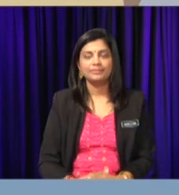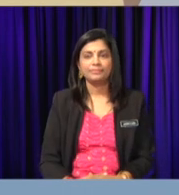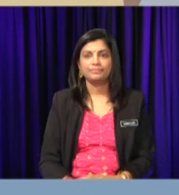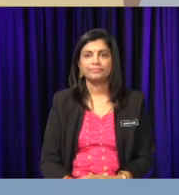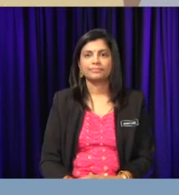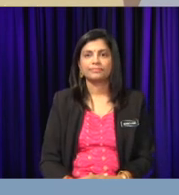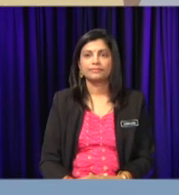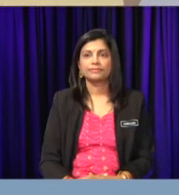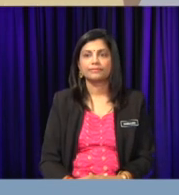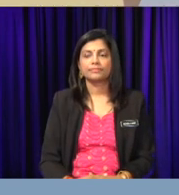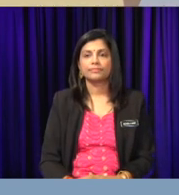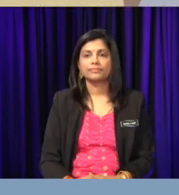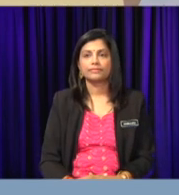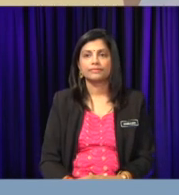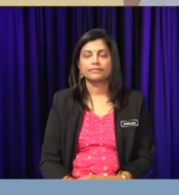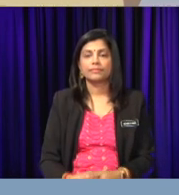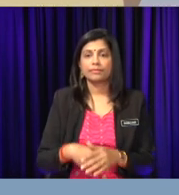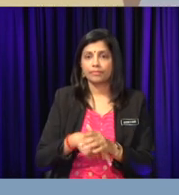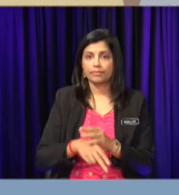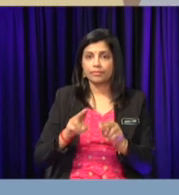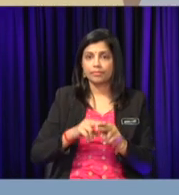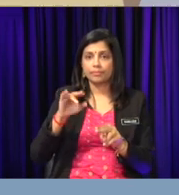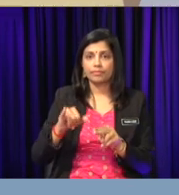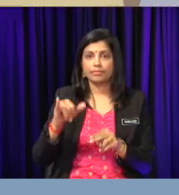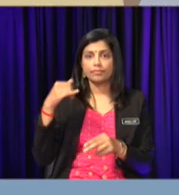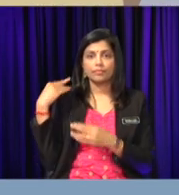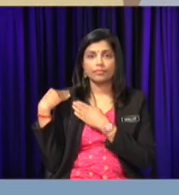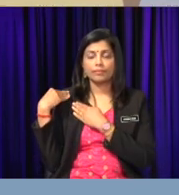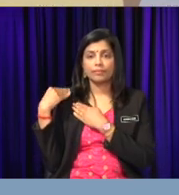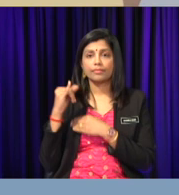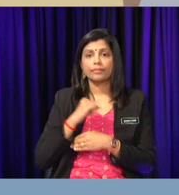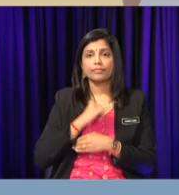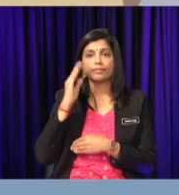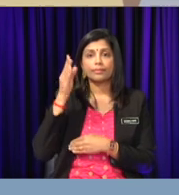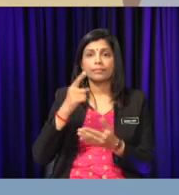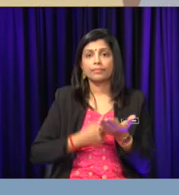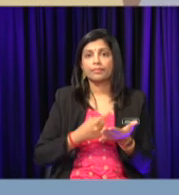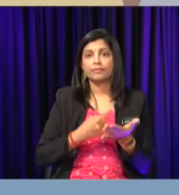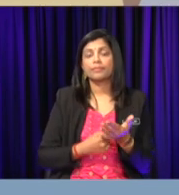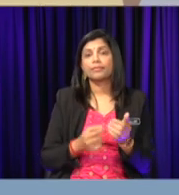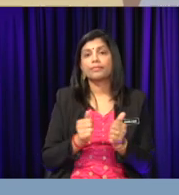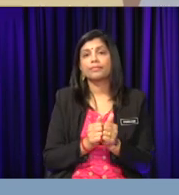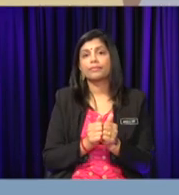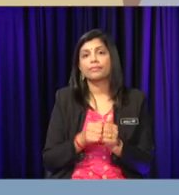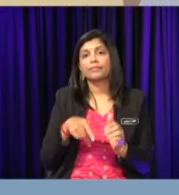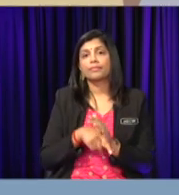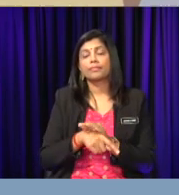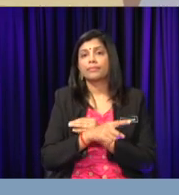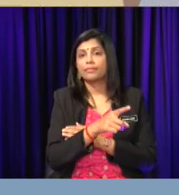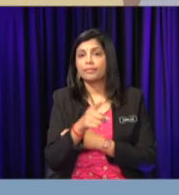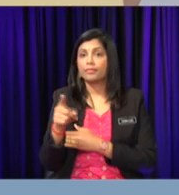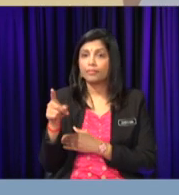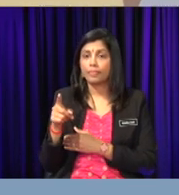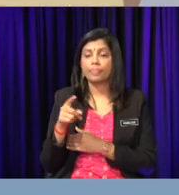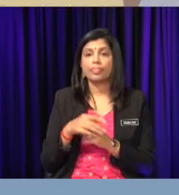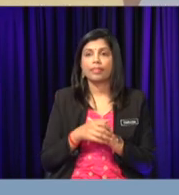sebagai penduduk yang prihatin saya akan berbincang dengan penduduk setempat untuk menjahit kain